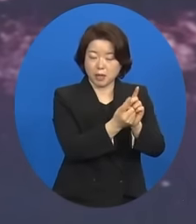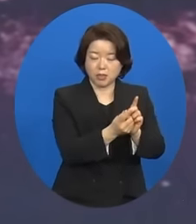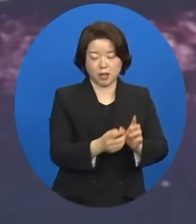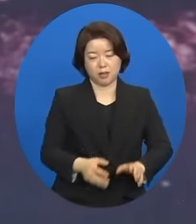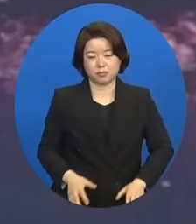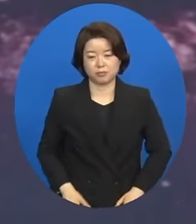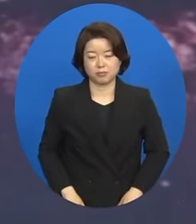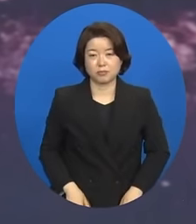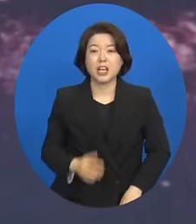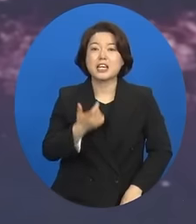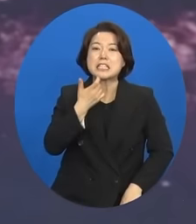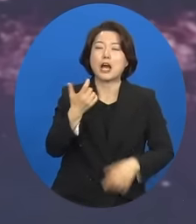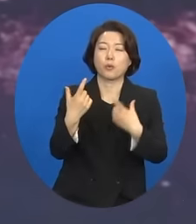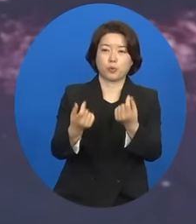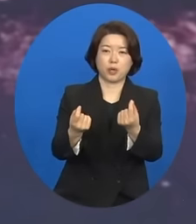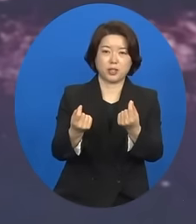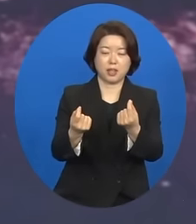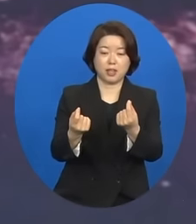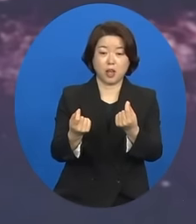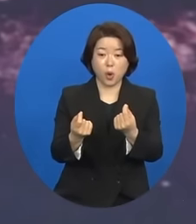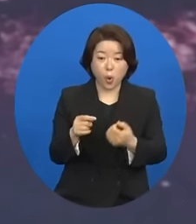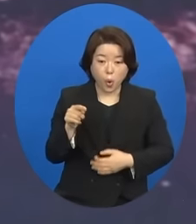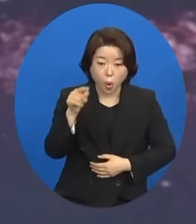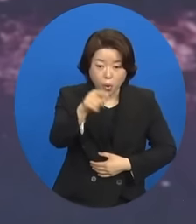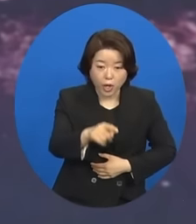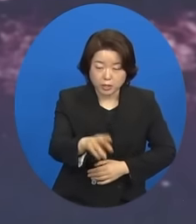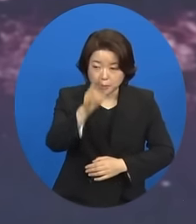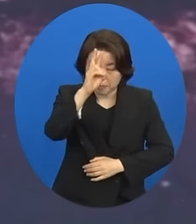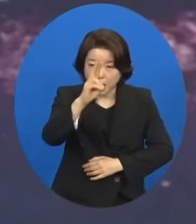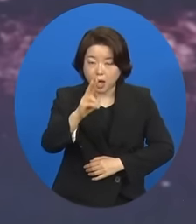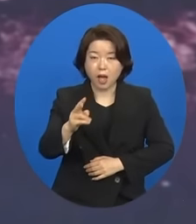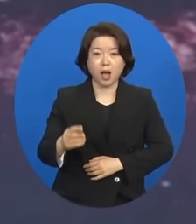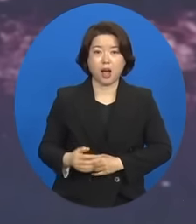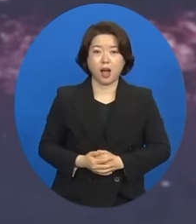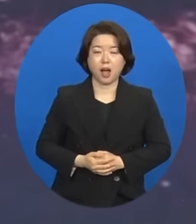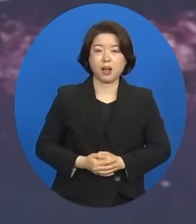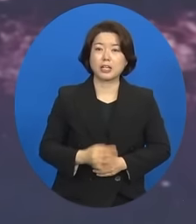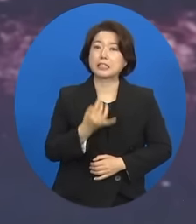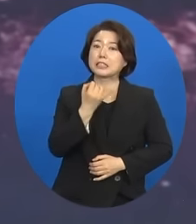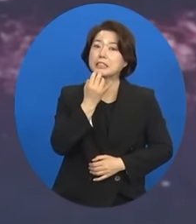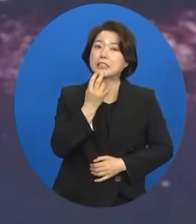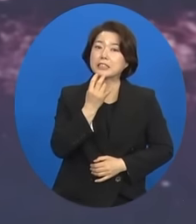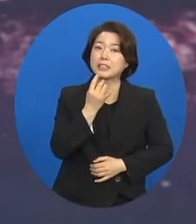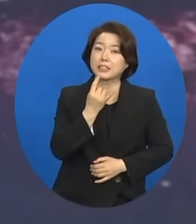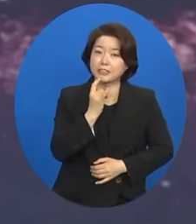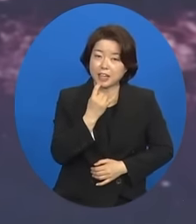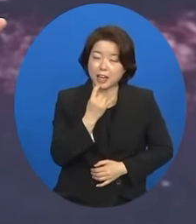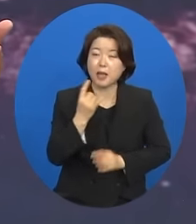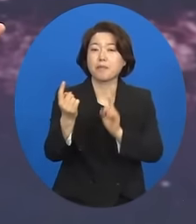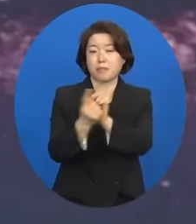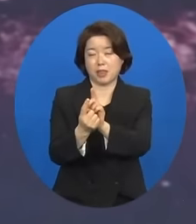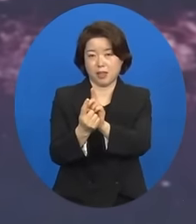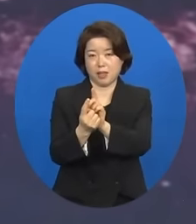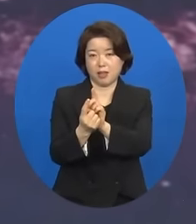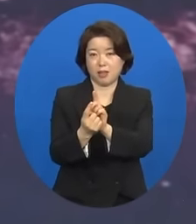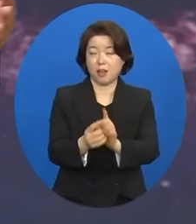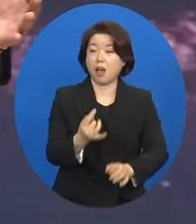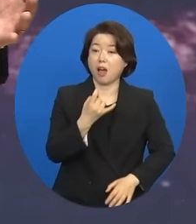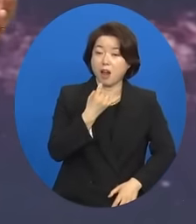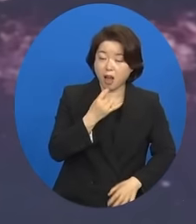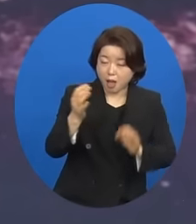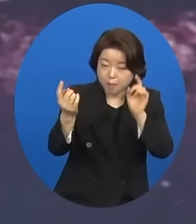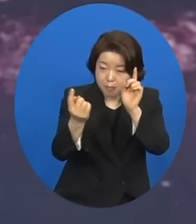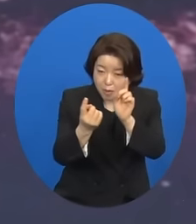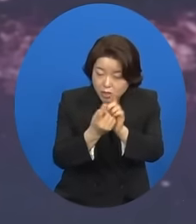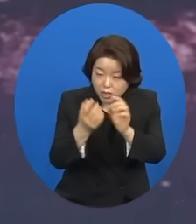라헬을 거기서 만나게 되고 야은 굉장히 그동안 여정이 힘들었던 거 같아요 라를 보자마자 뭐 누구라고